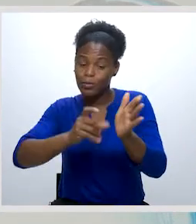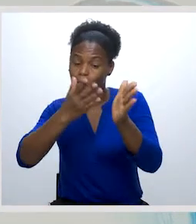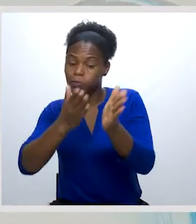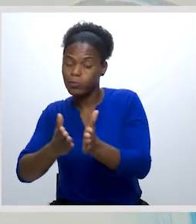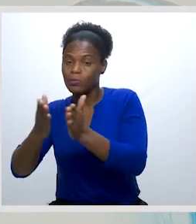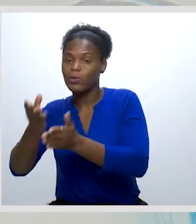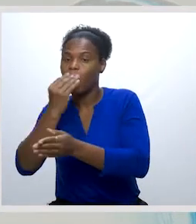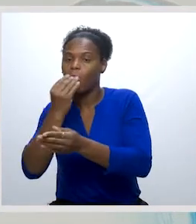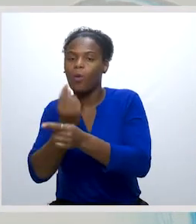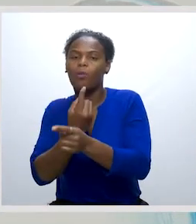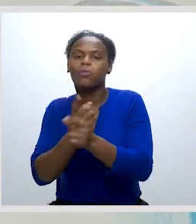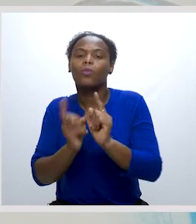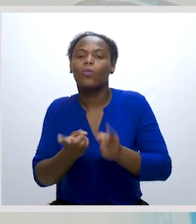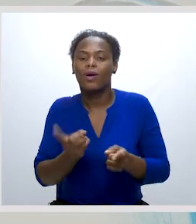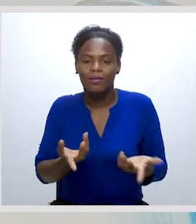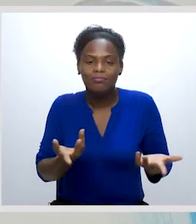D'accord? On y va?